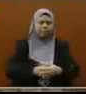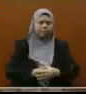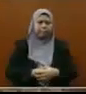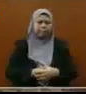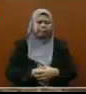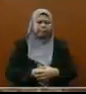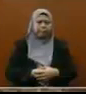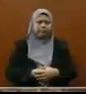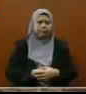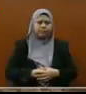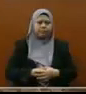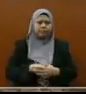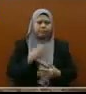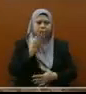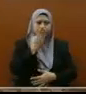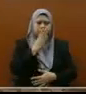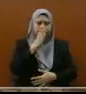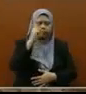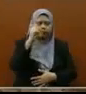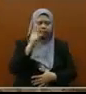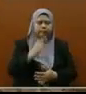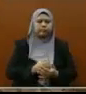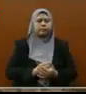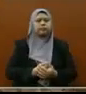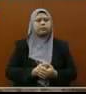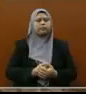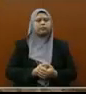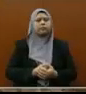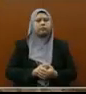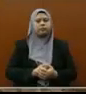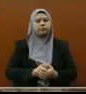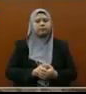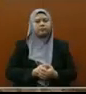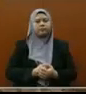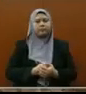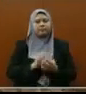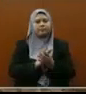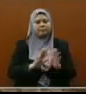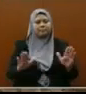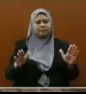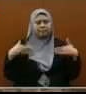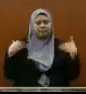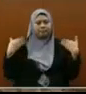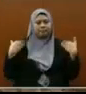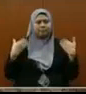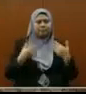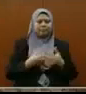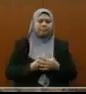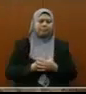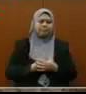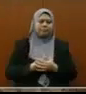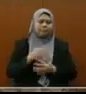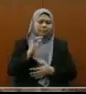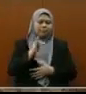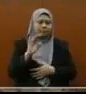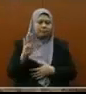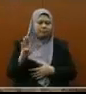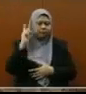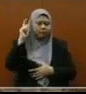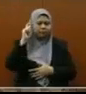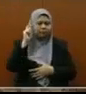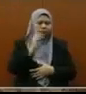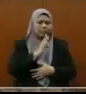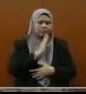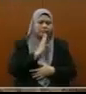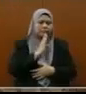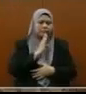Okay, bismillahirrahmanirrahim. Assalamualaikum warahmatullahi wabarakatuh dan juga salam sejahtera. Yang berhormat Tuan Speaker, terima